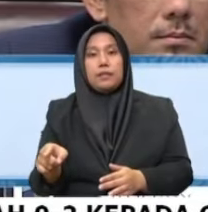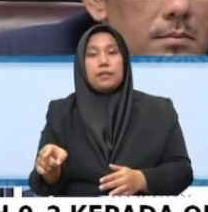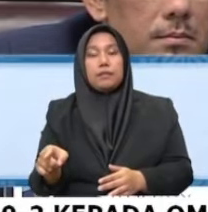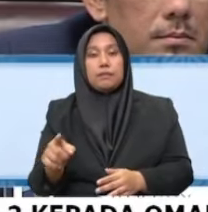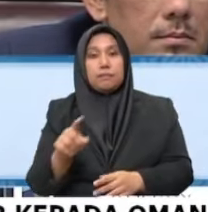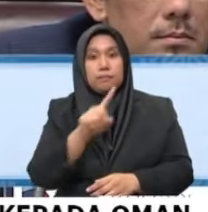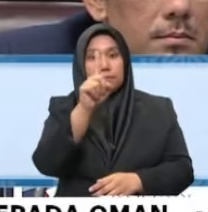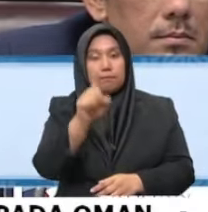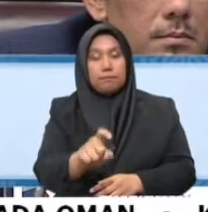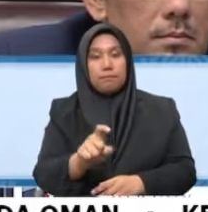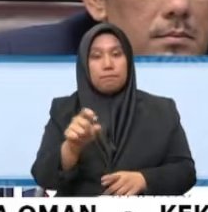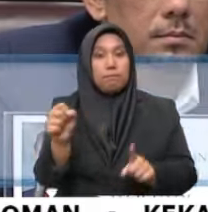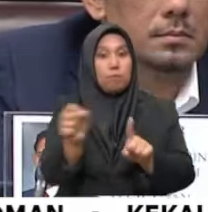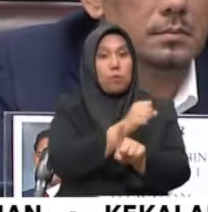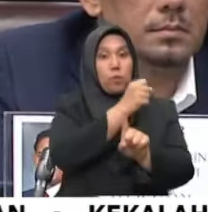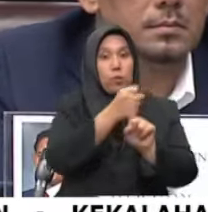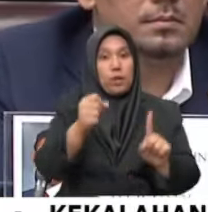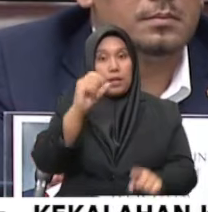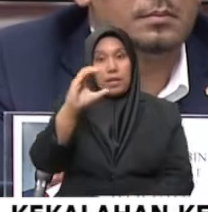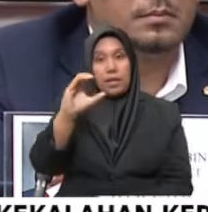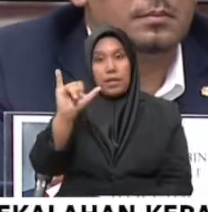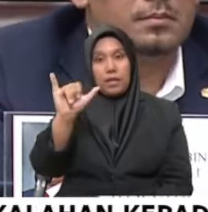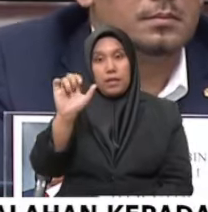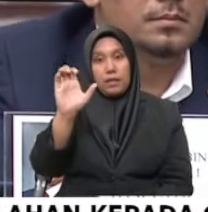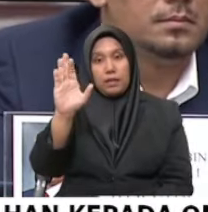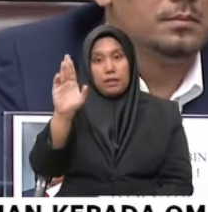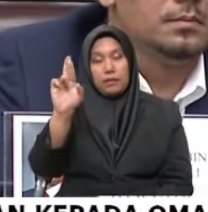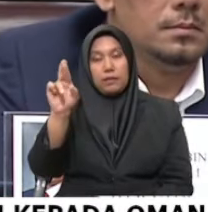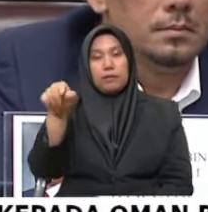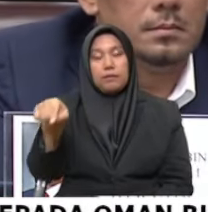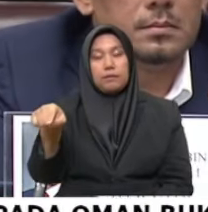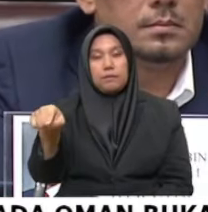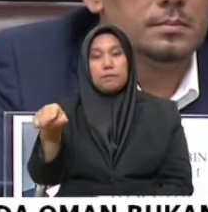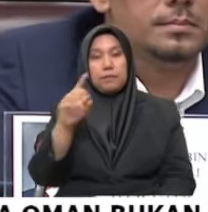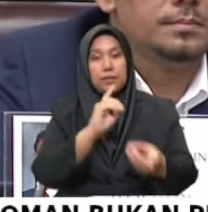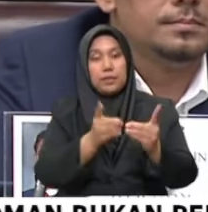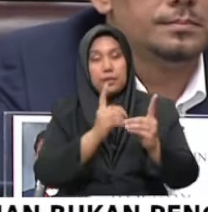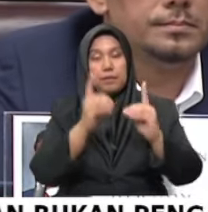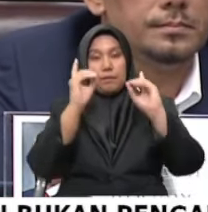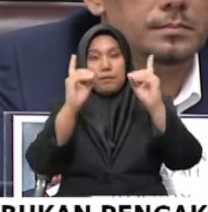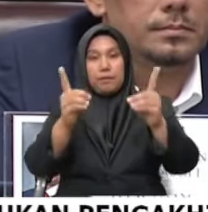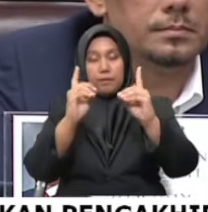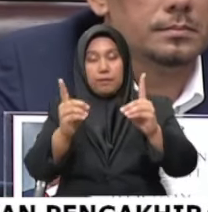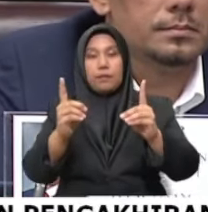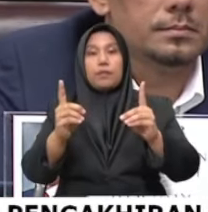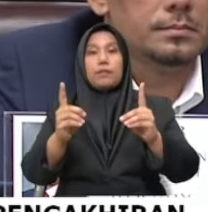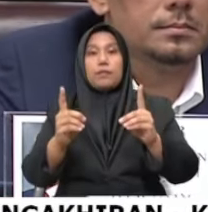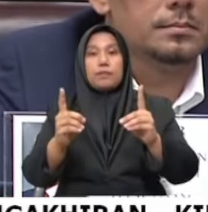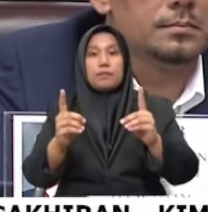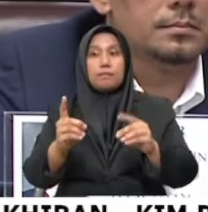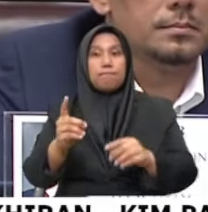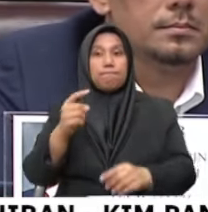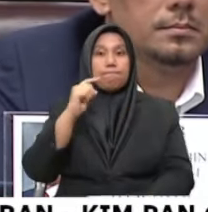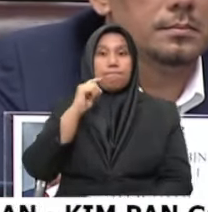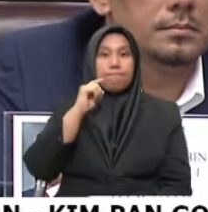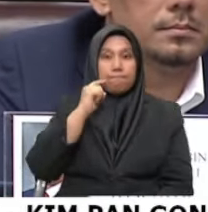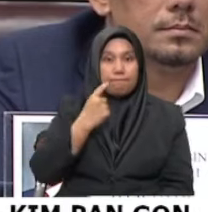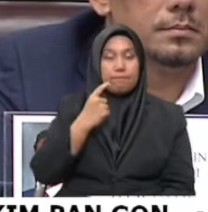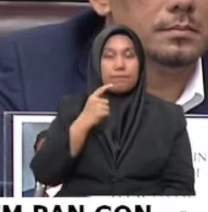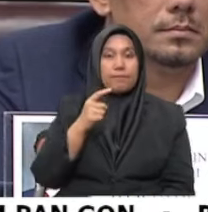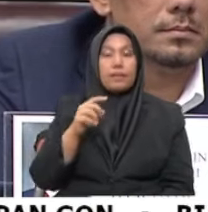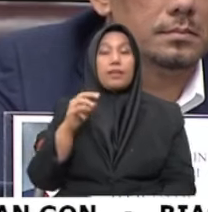cyber yang berlaku akibat daripada pendigitalan pendidikan ini dipandang serius, ataupun adakah unjuran